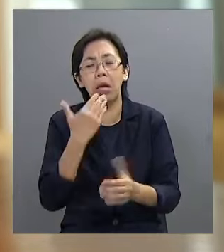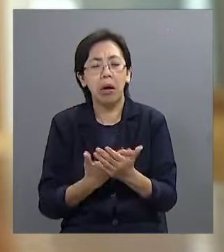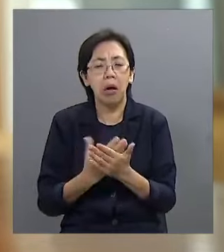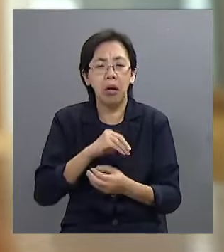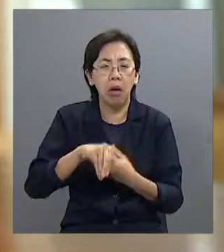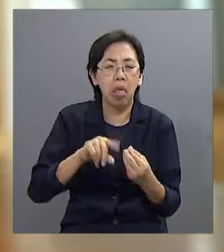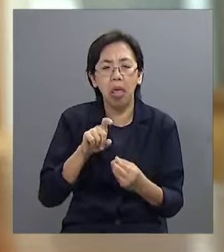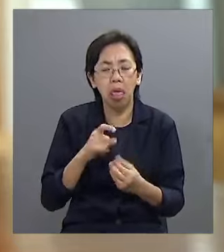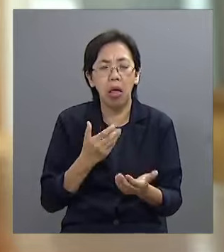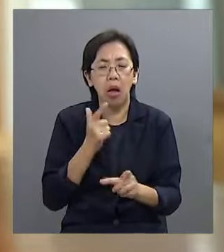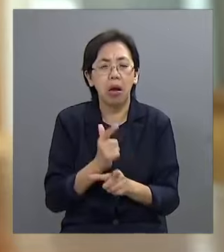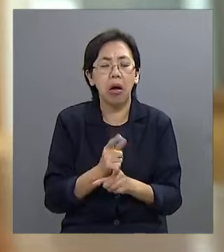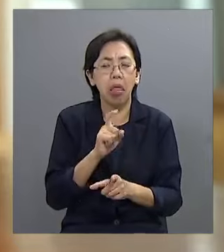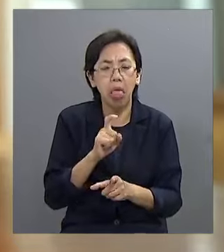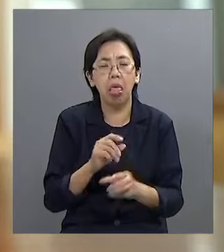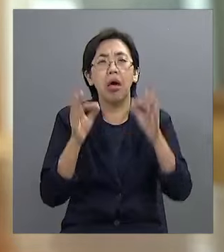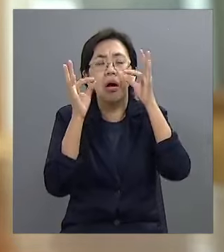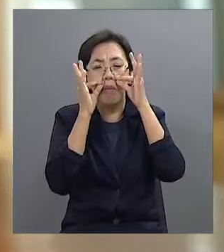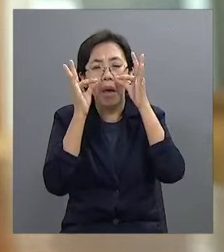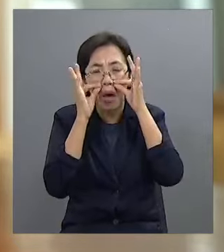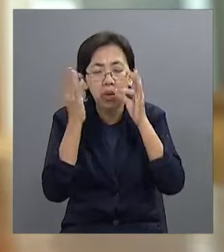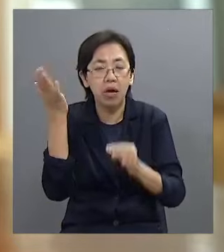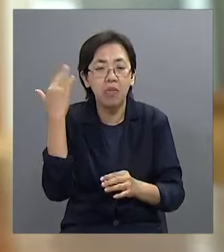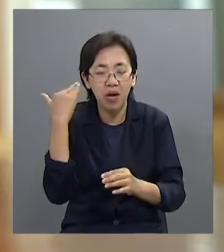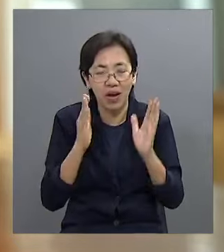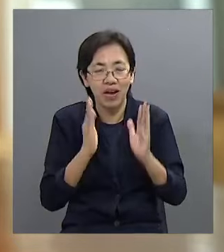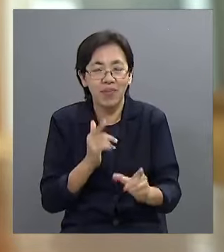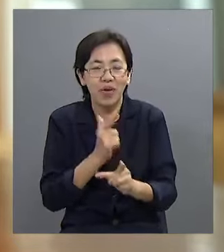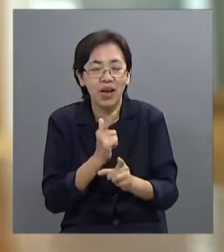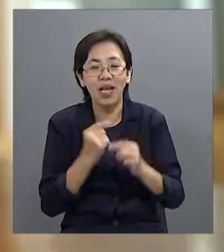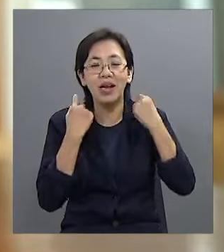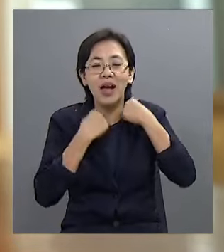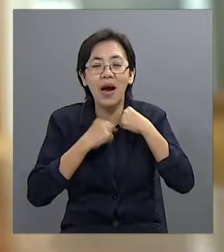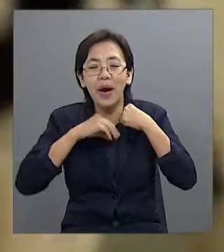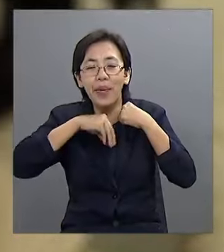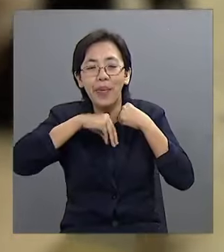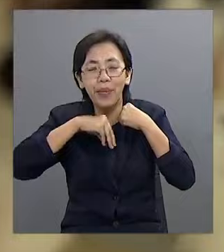แมวพันธุ์แมวที่เคยมีบ้านแมวที่เคยมีปลอกคอเนี่ยจะถูกทิ้งเยอะมาก